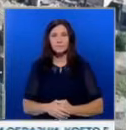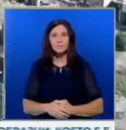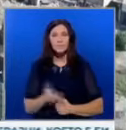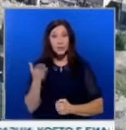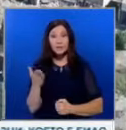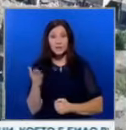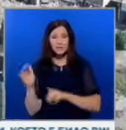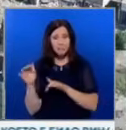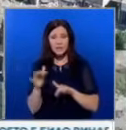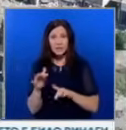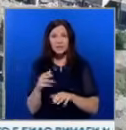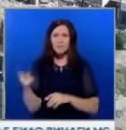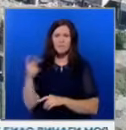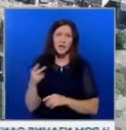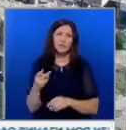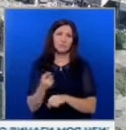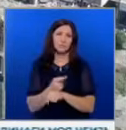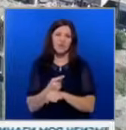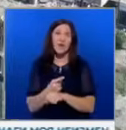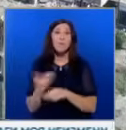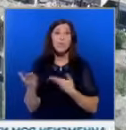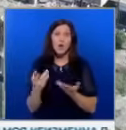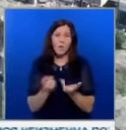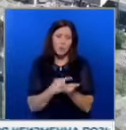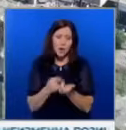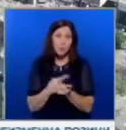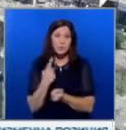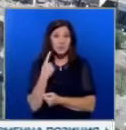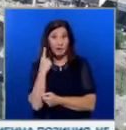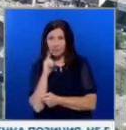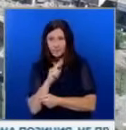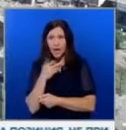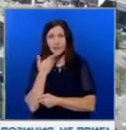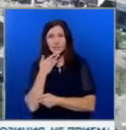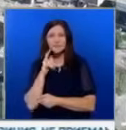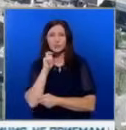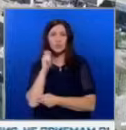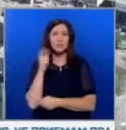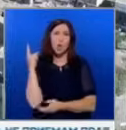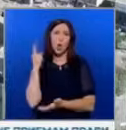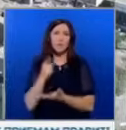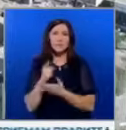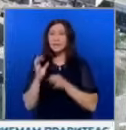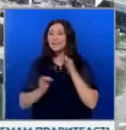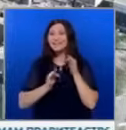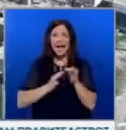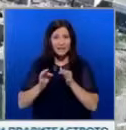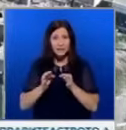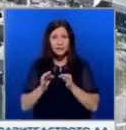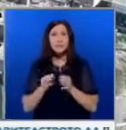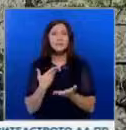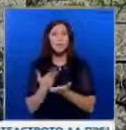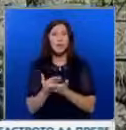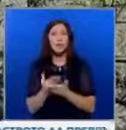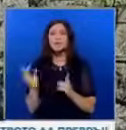Тези набези се повтарят през часове, понякога по няколко пъти на ден, разказват украински командири. Тактиката се прилага целенасочено